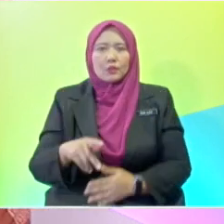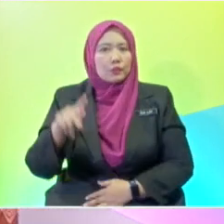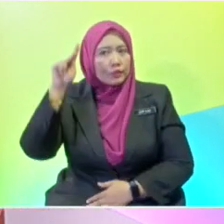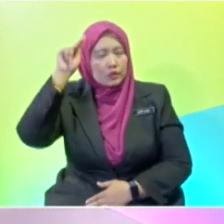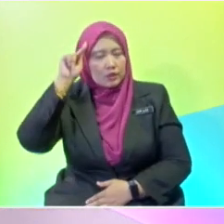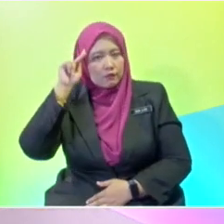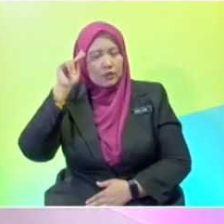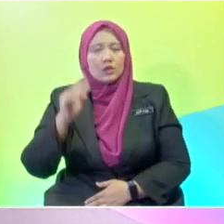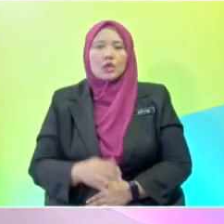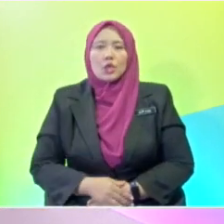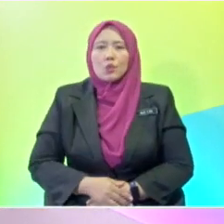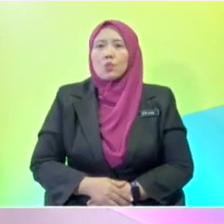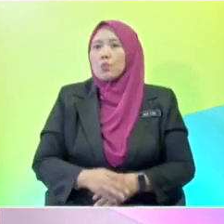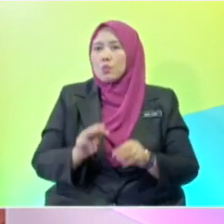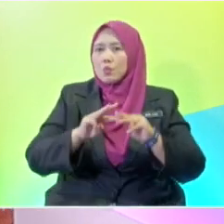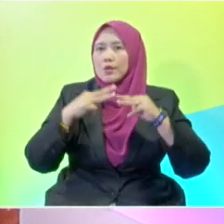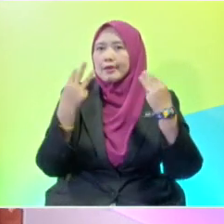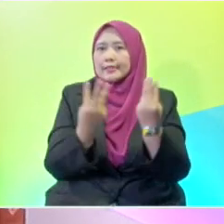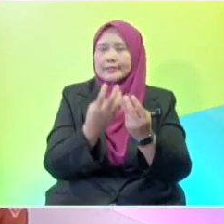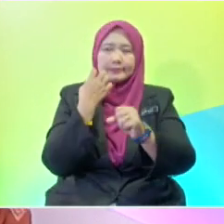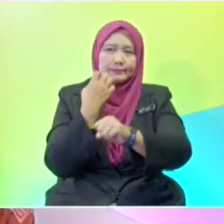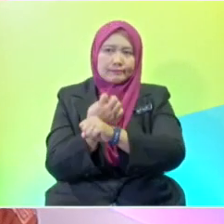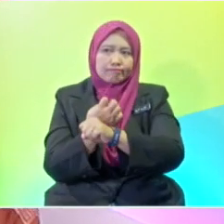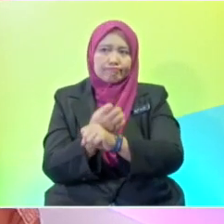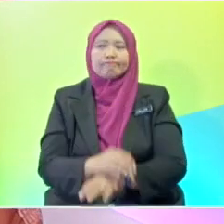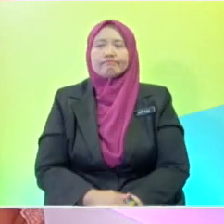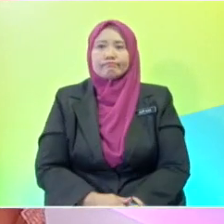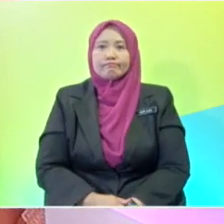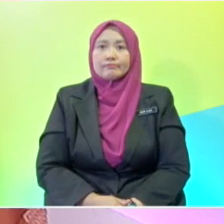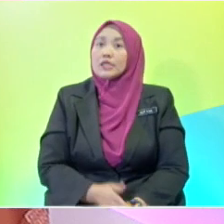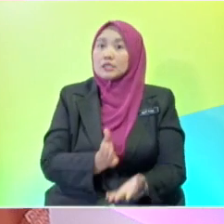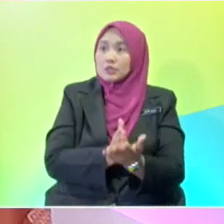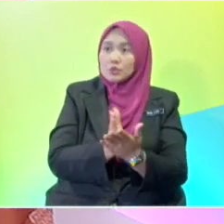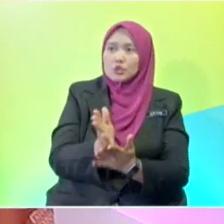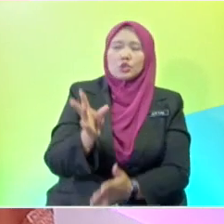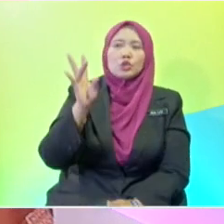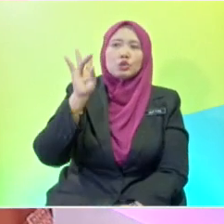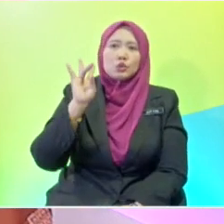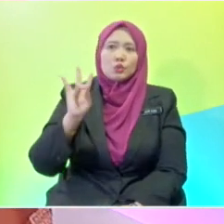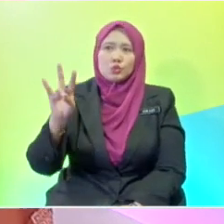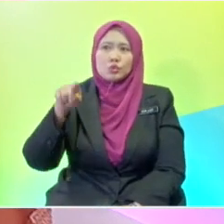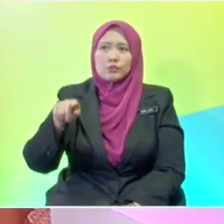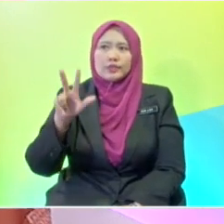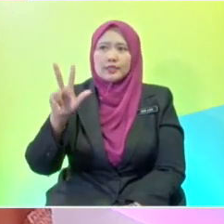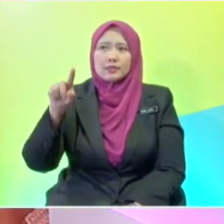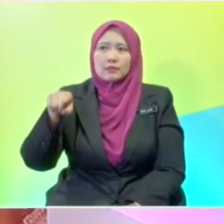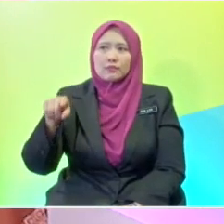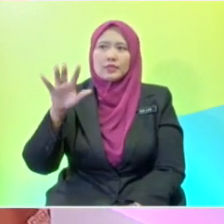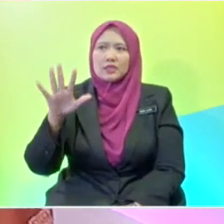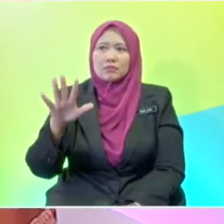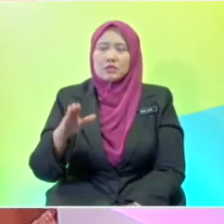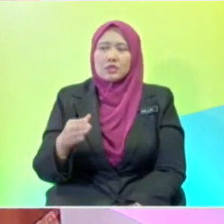pembelajaran 3 populehan 5 mencadangkan langkah pencegahan demensia berdasarkan situasi